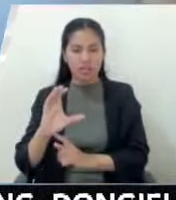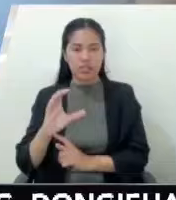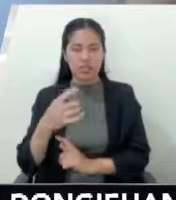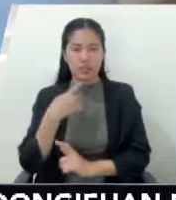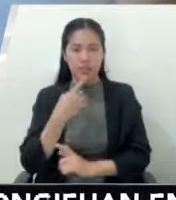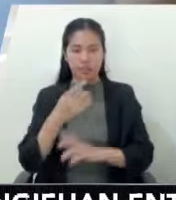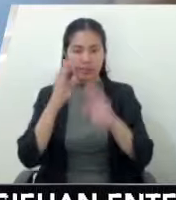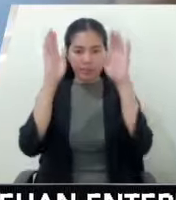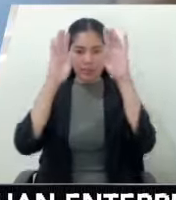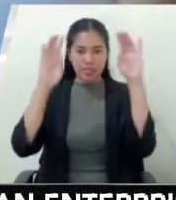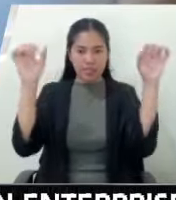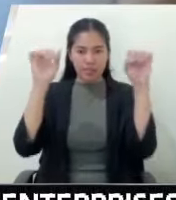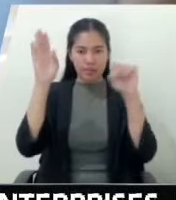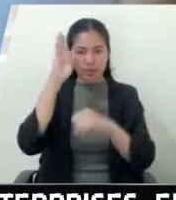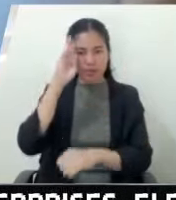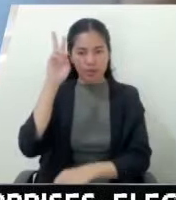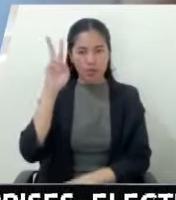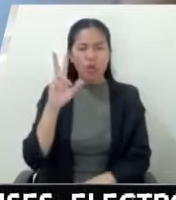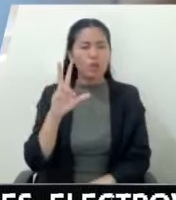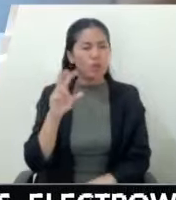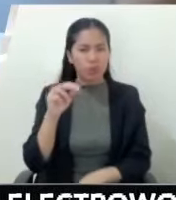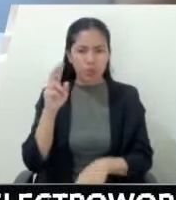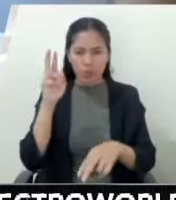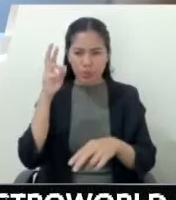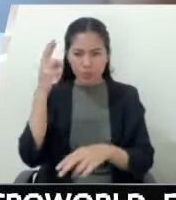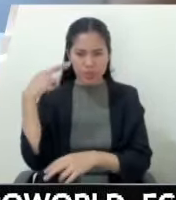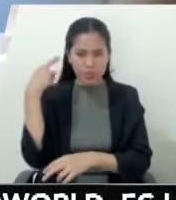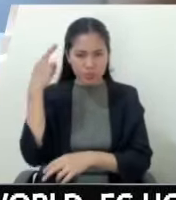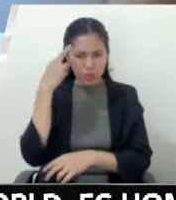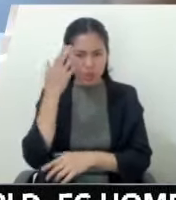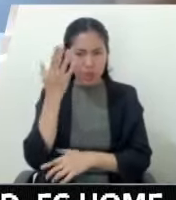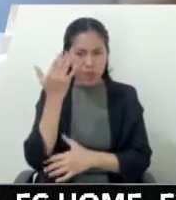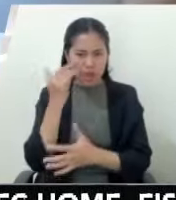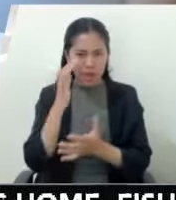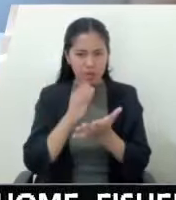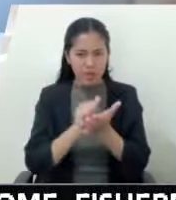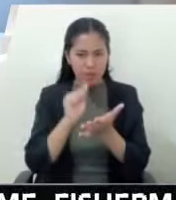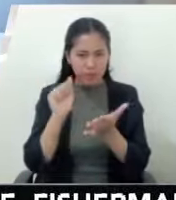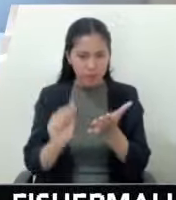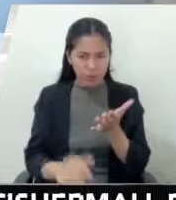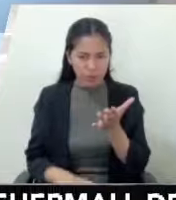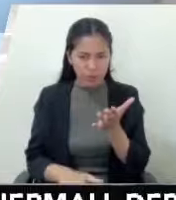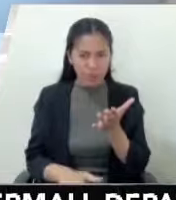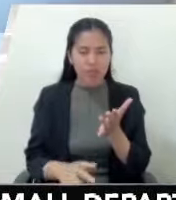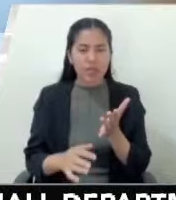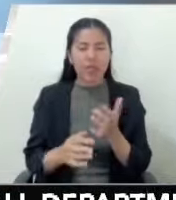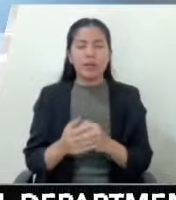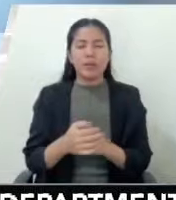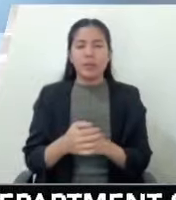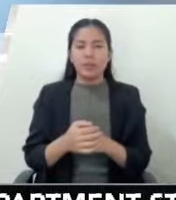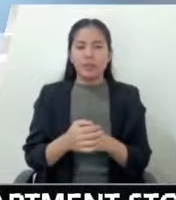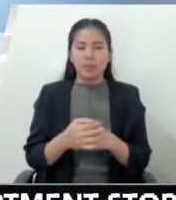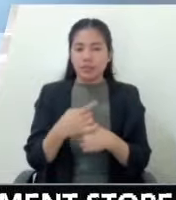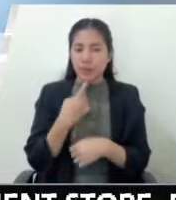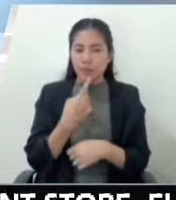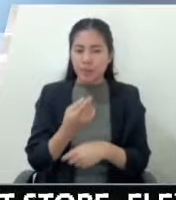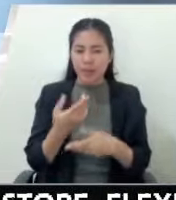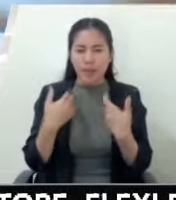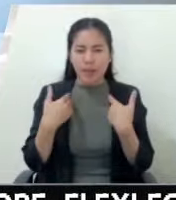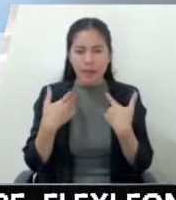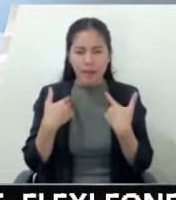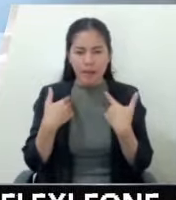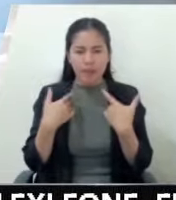Wala namang dahilan kung bakit natin tatanggalin yan. Ang sinasabi, dahil meron daw red tagging na